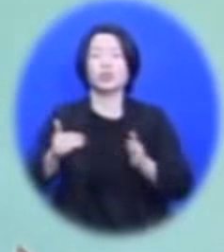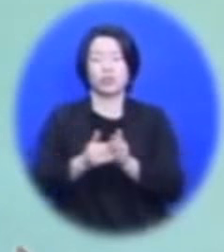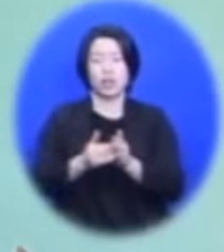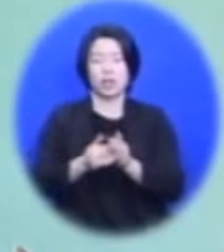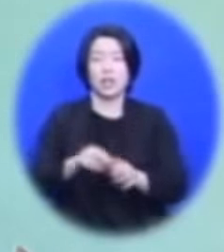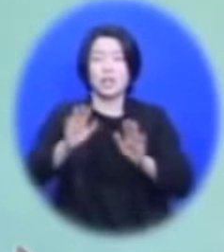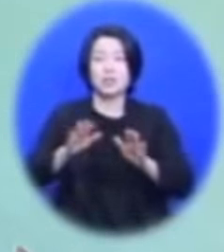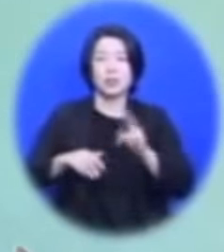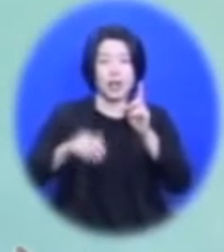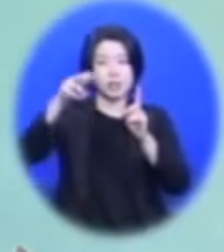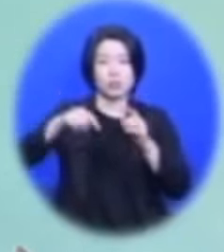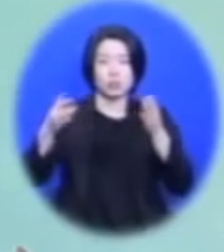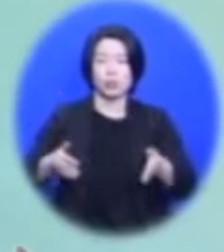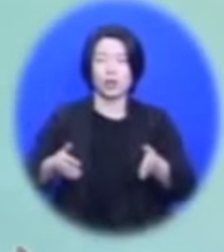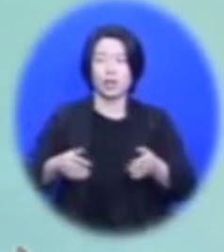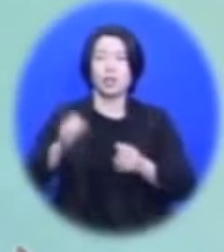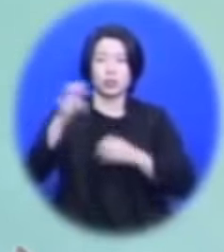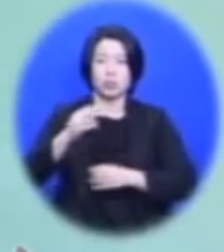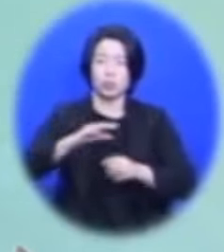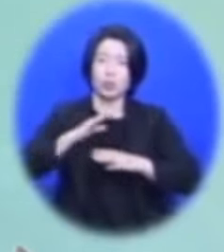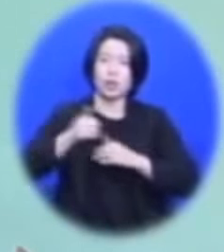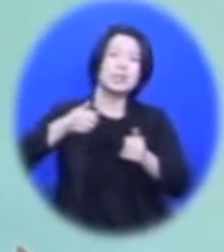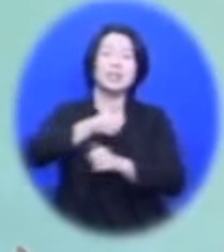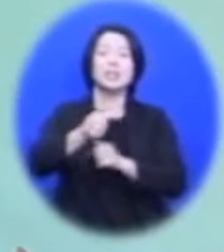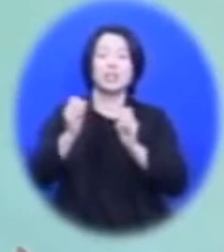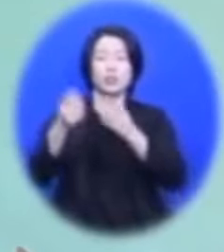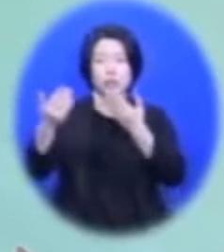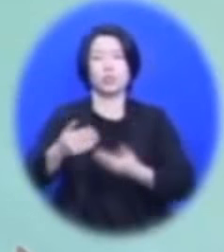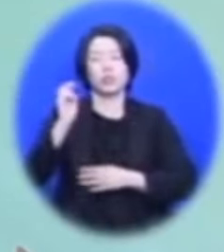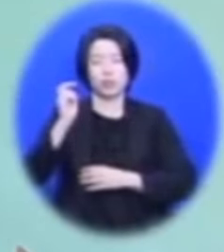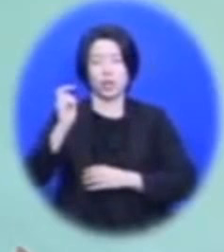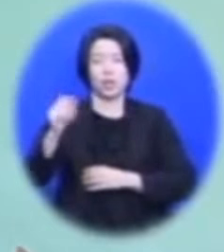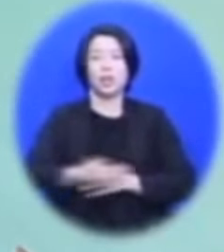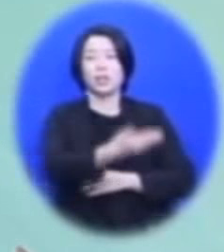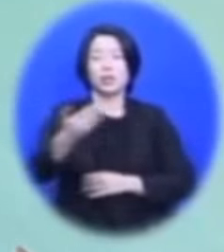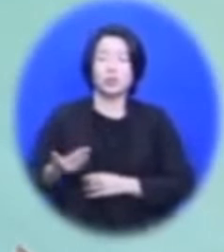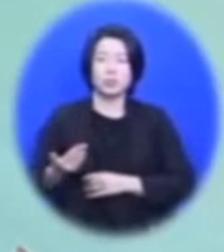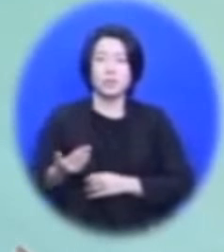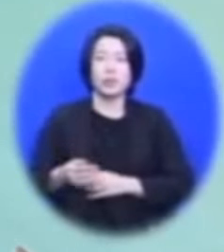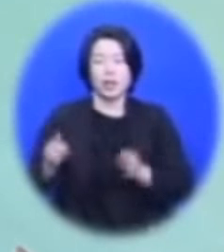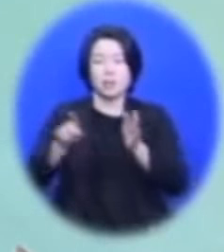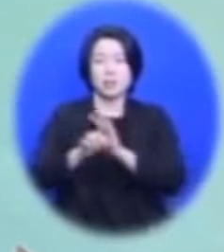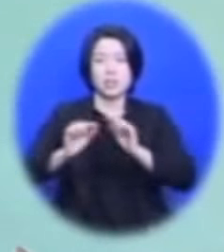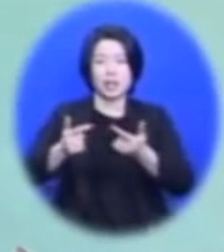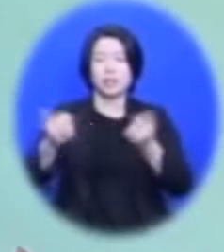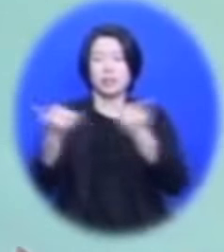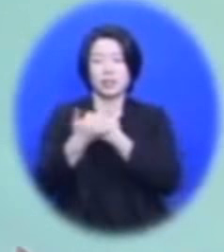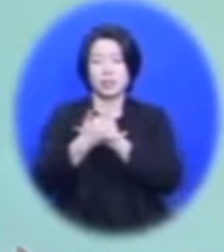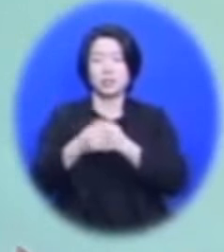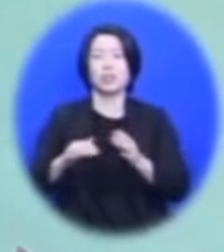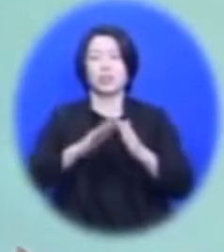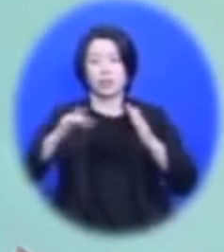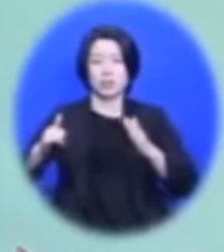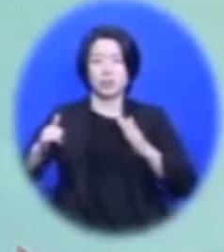한 주간 또 놀랍게 이길 기회를 주셨구나. 여러분 예수 안 믿는 가족, 친척들하고 명절에 만날 때 아, 또